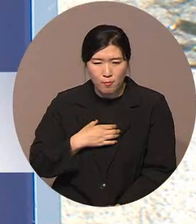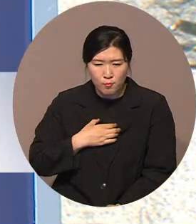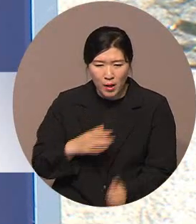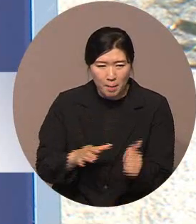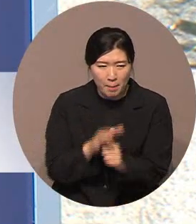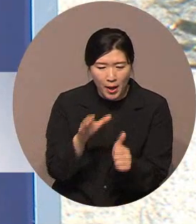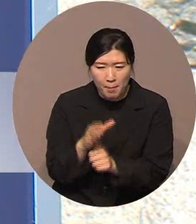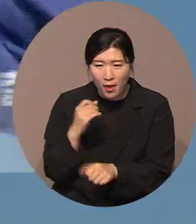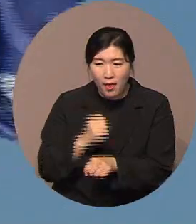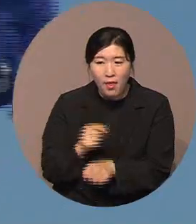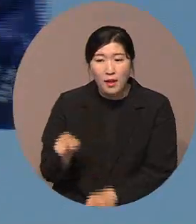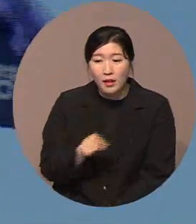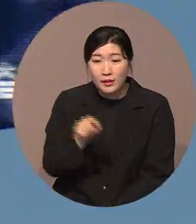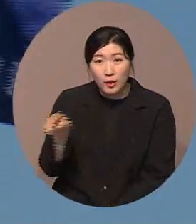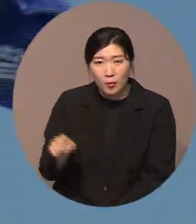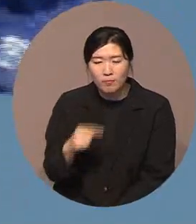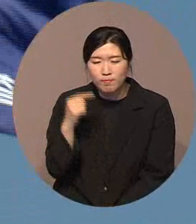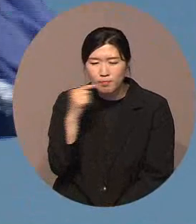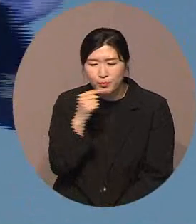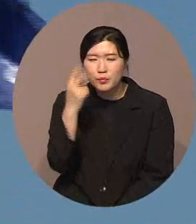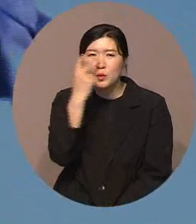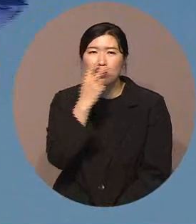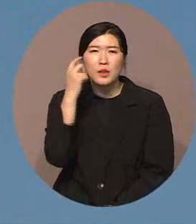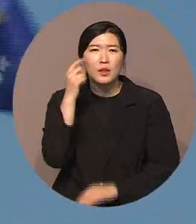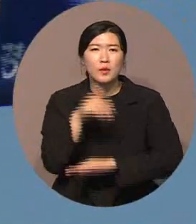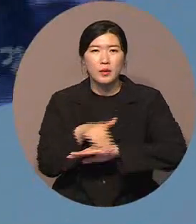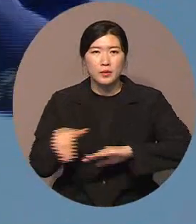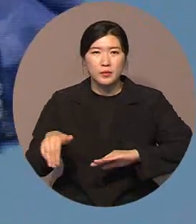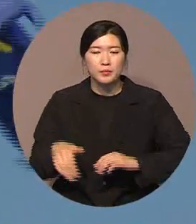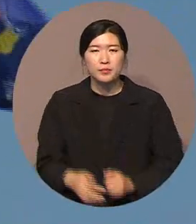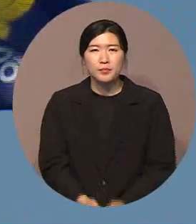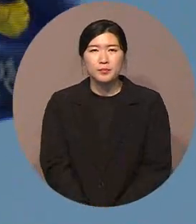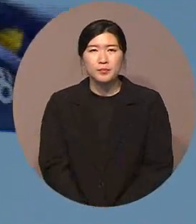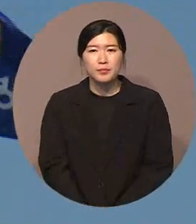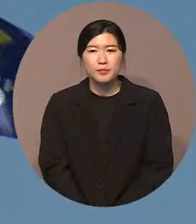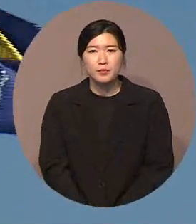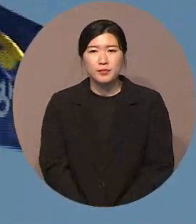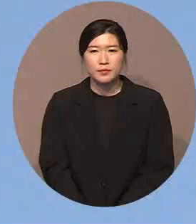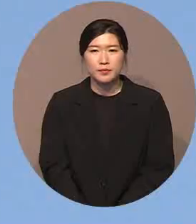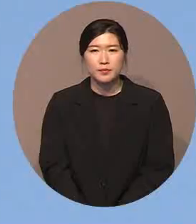사회적 불안감을 일으키는 살인 예고글에 대해 수사력을 집중할 방침이라고 밝혔습니다.